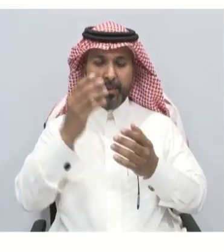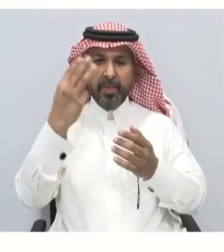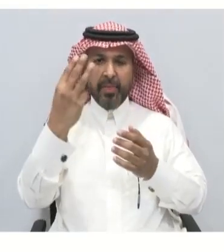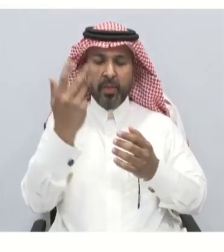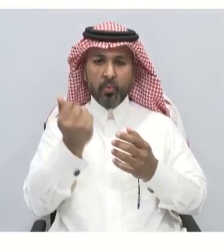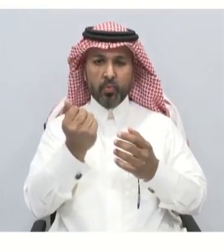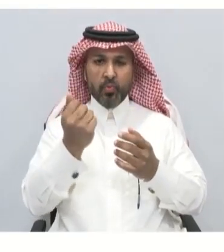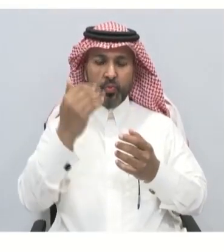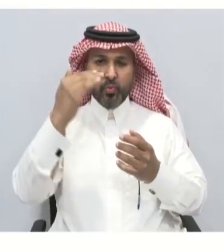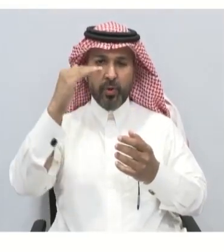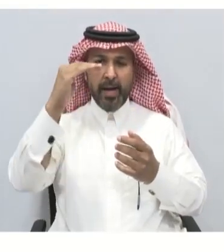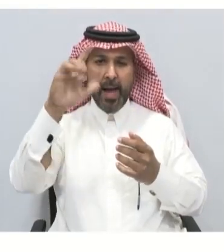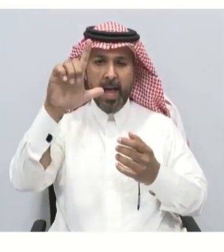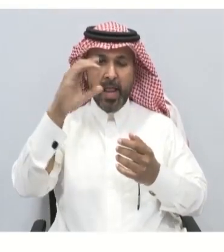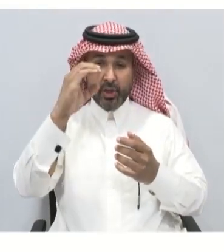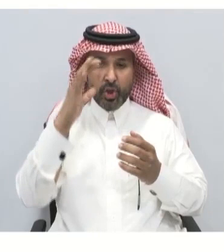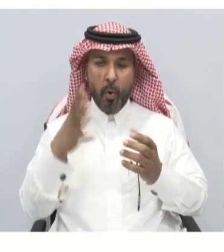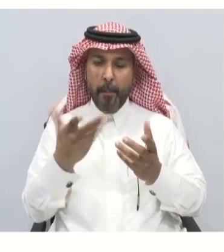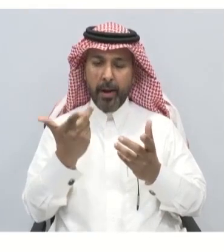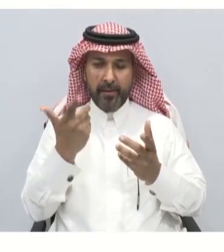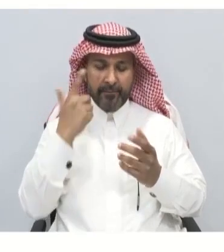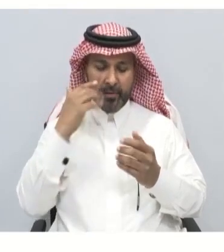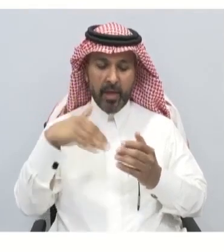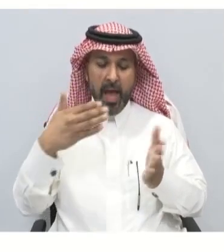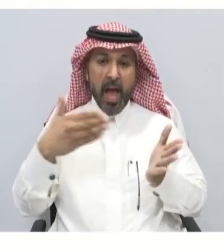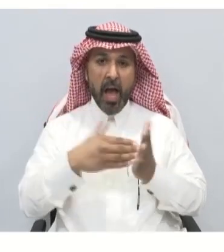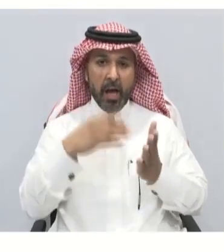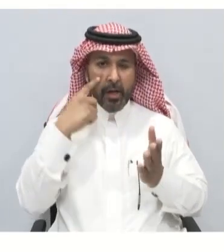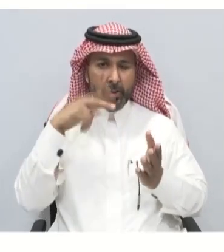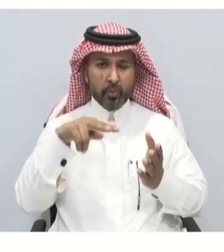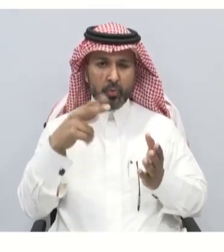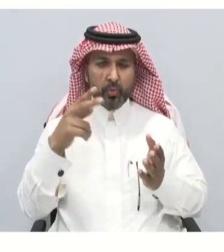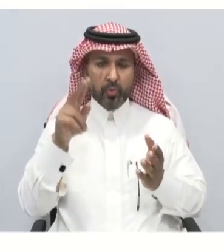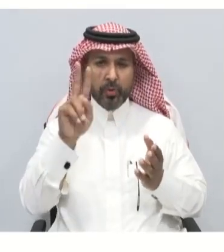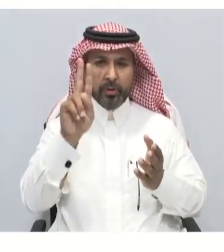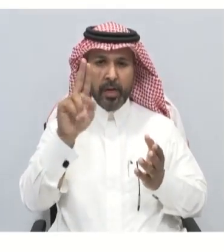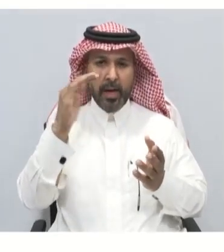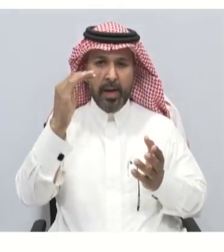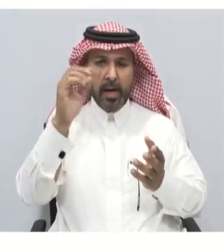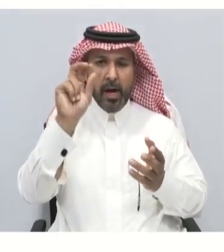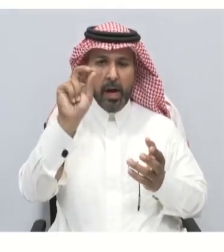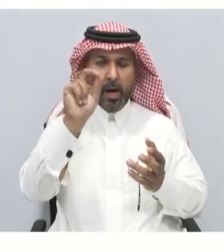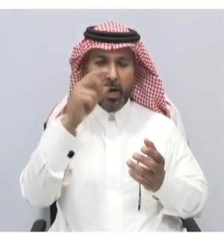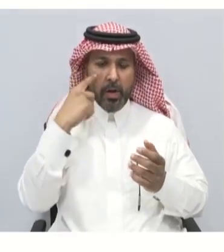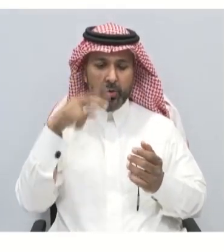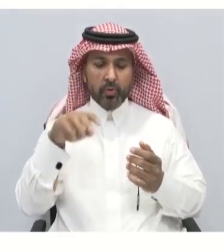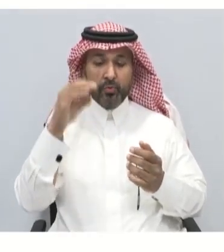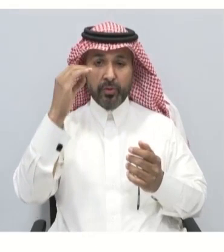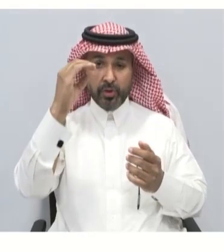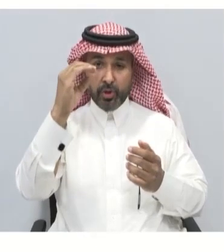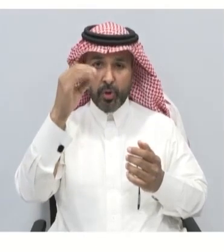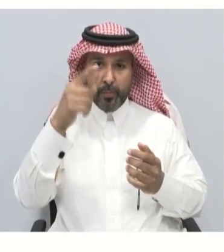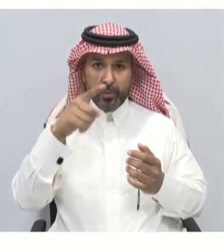صحه الحل او معقوليه الحل اللي توصلنا اليه من استراتيجيات حل